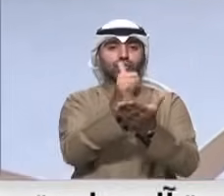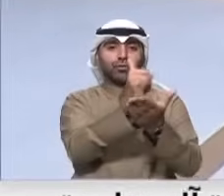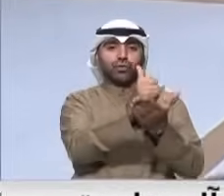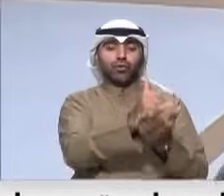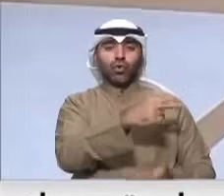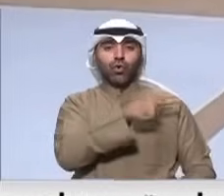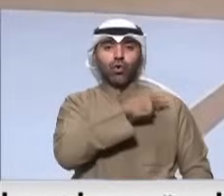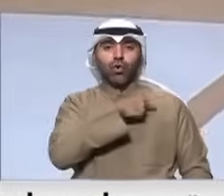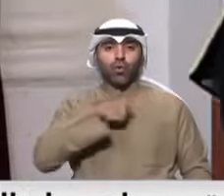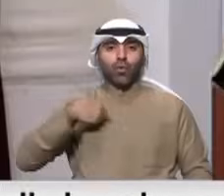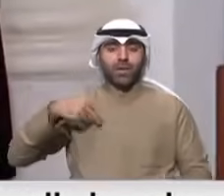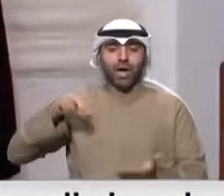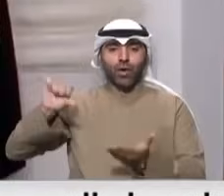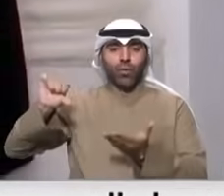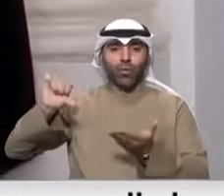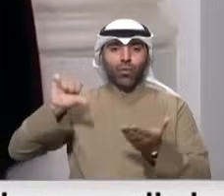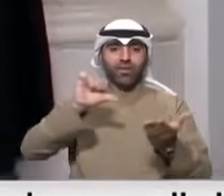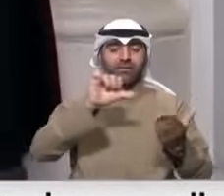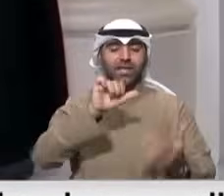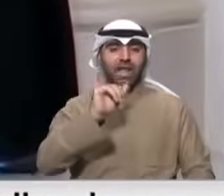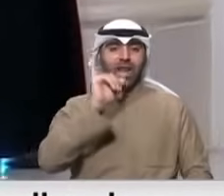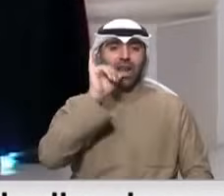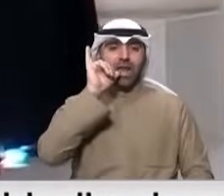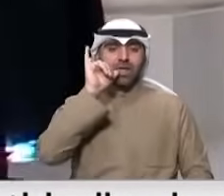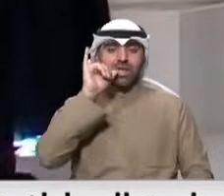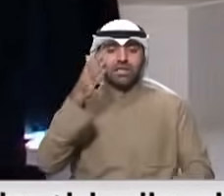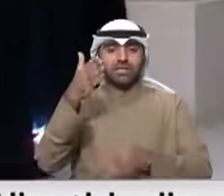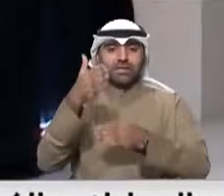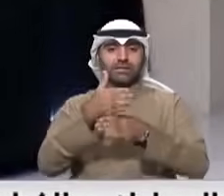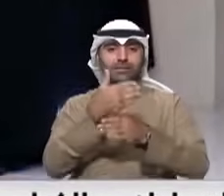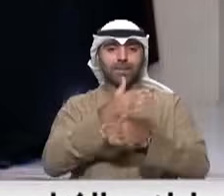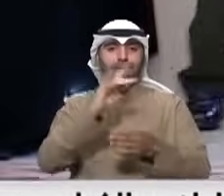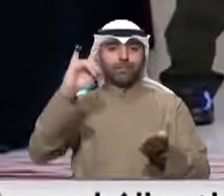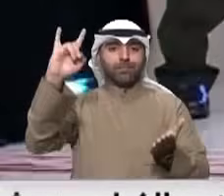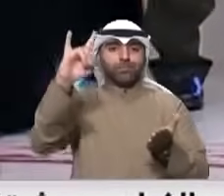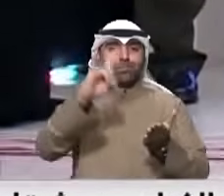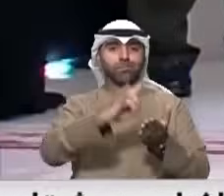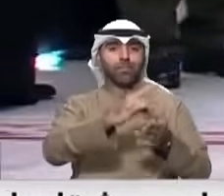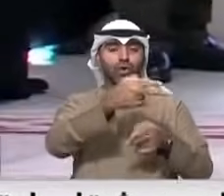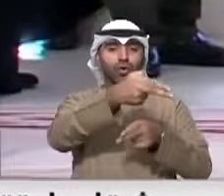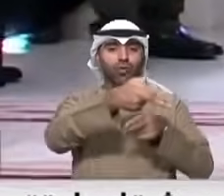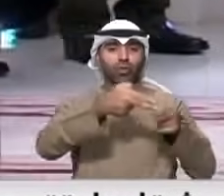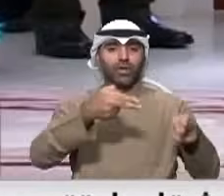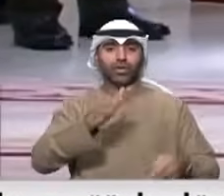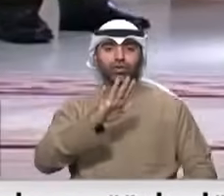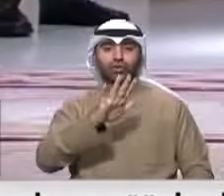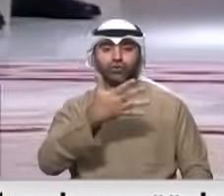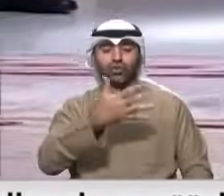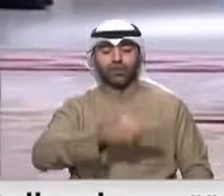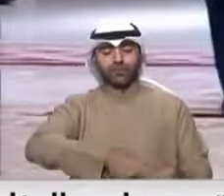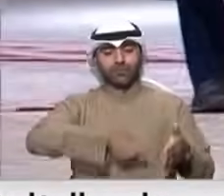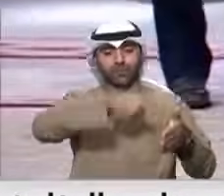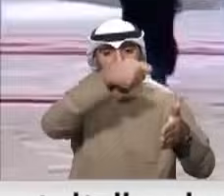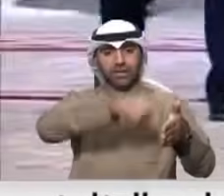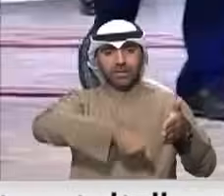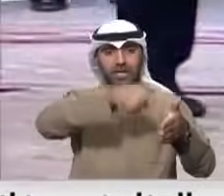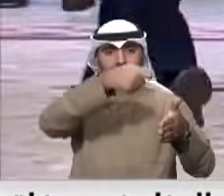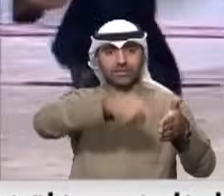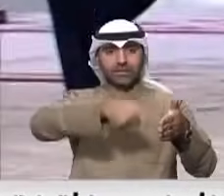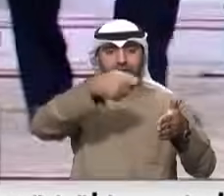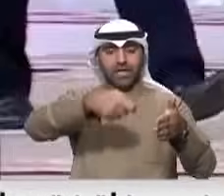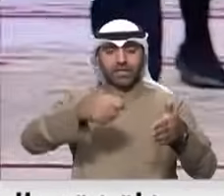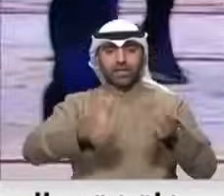المغفور له باذن الله تعالى حضره صاحب السمو امير البلاد الراحل الشيخ نواف الاحمد الجابر الصباح طيب الله